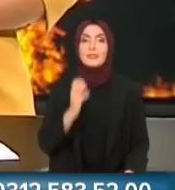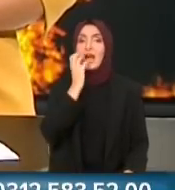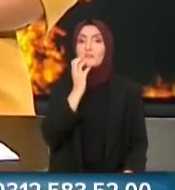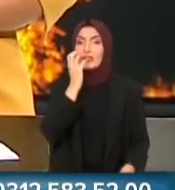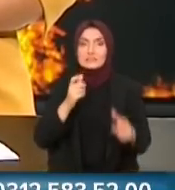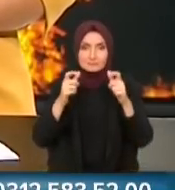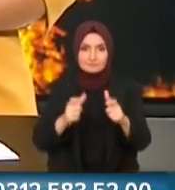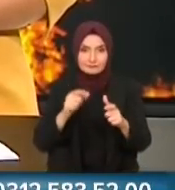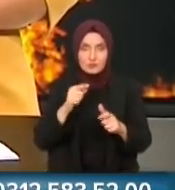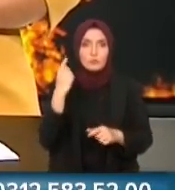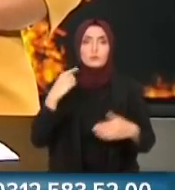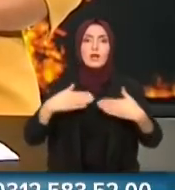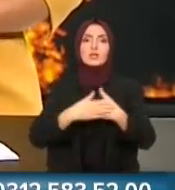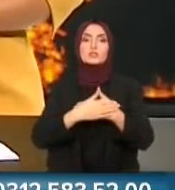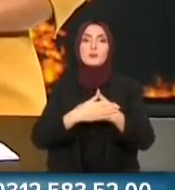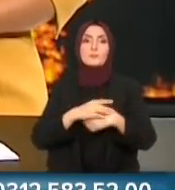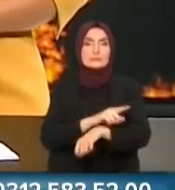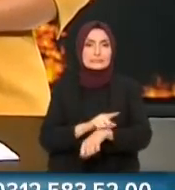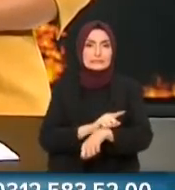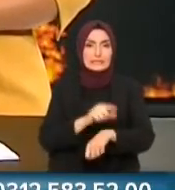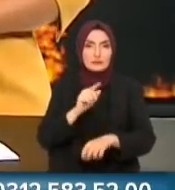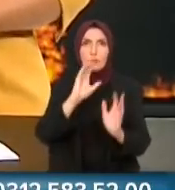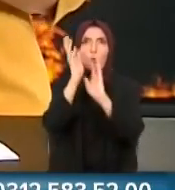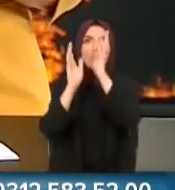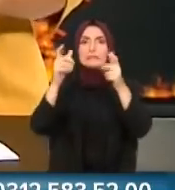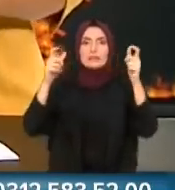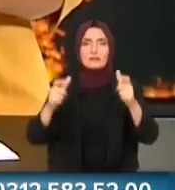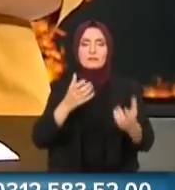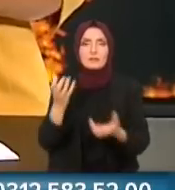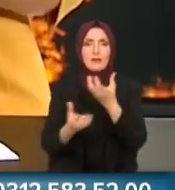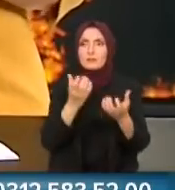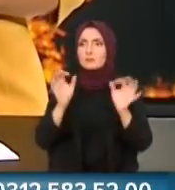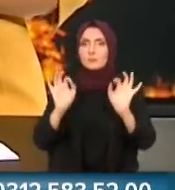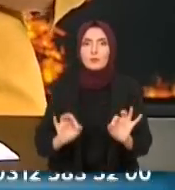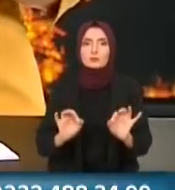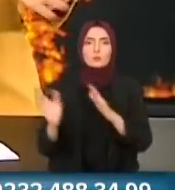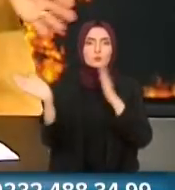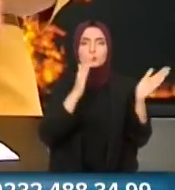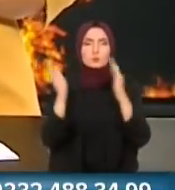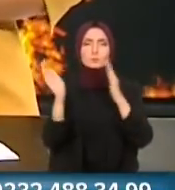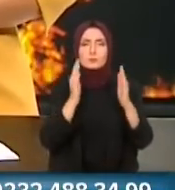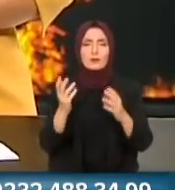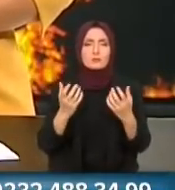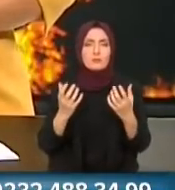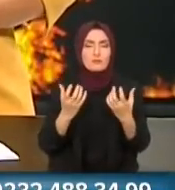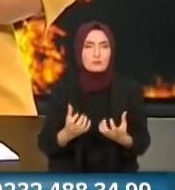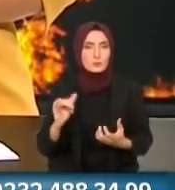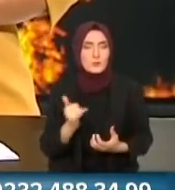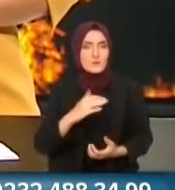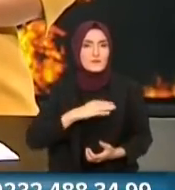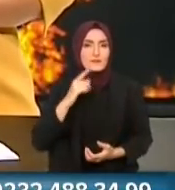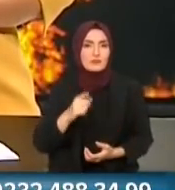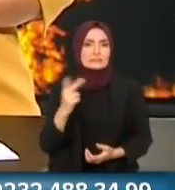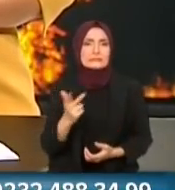Ayvalık'ta dün akşam saatlerinde ormanlık bir alanda yangın çıktı. Rüzgar güçlüydü, alevler de hızla yayıldı. Yangın